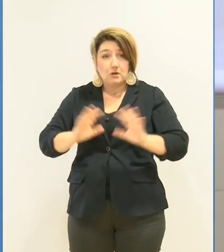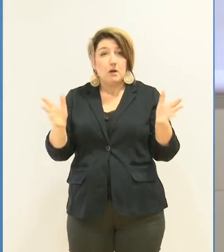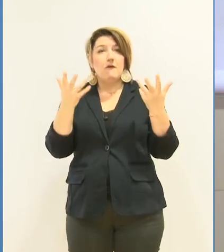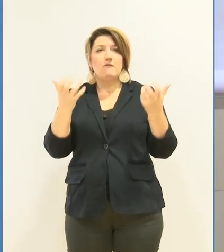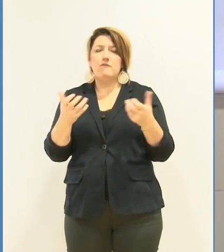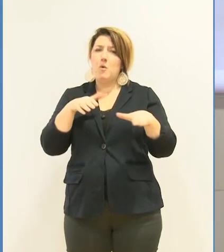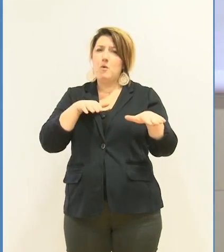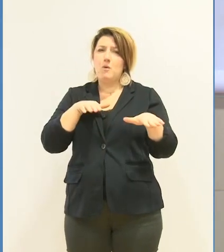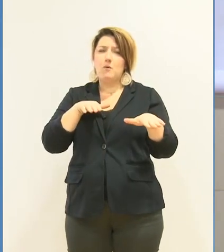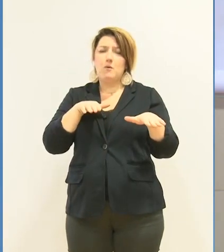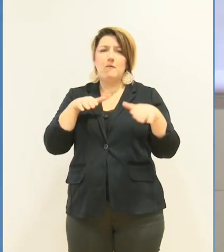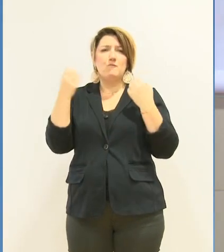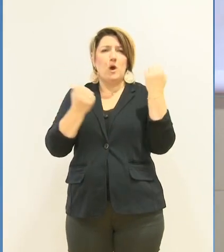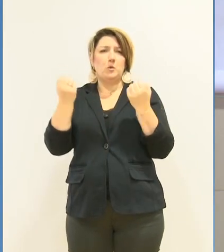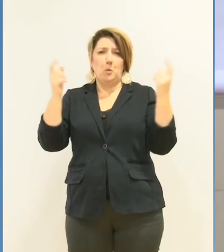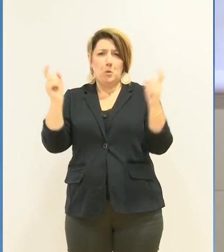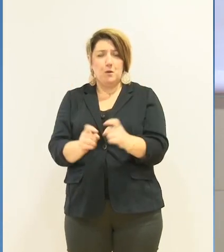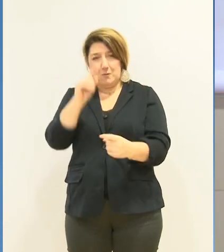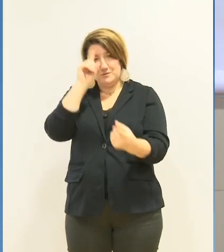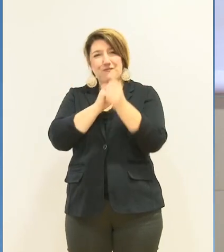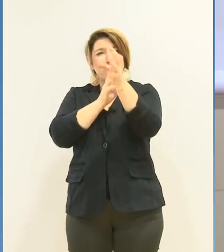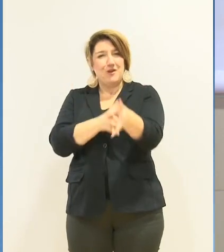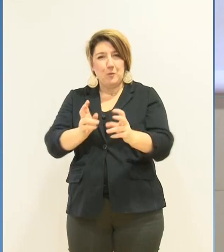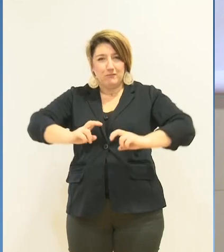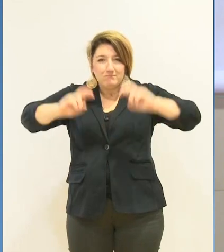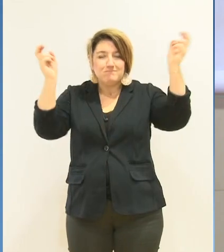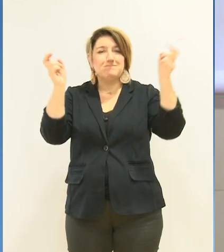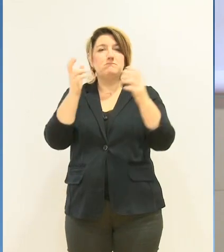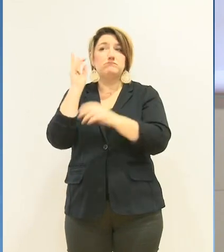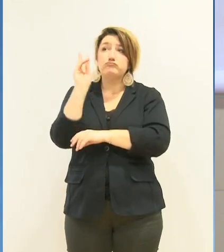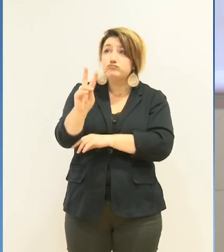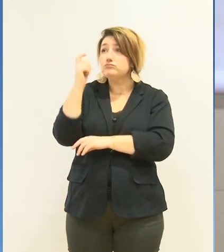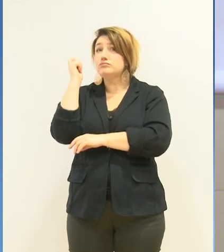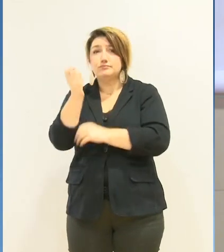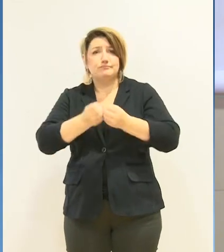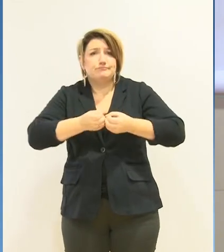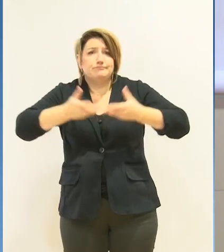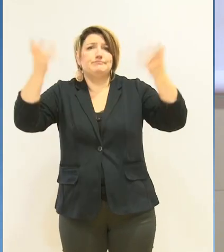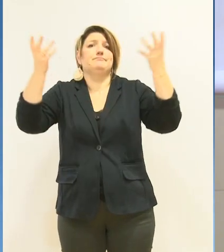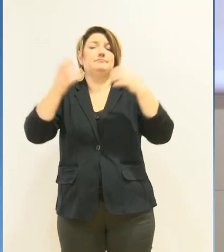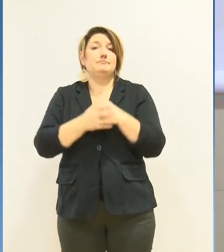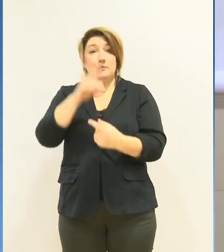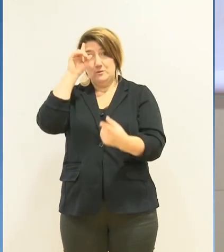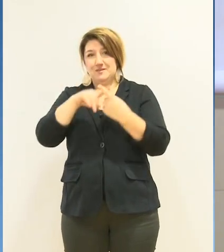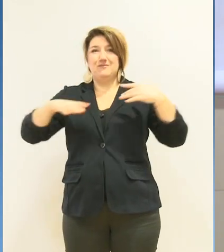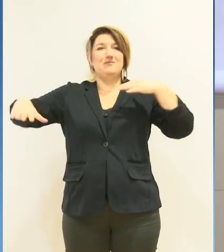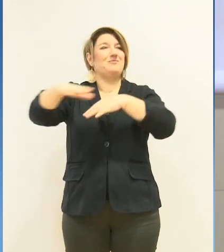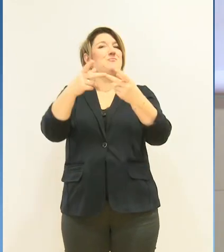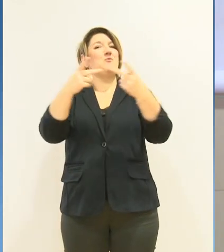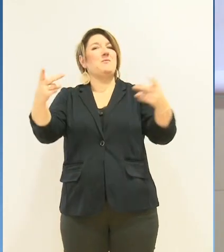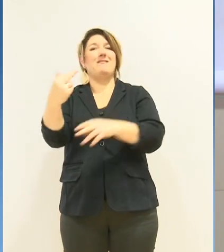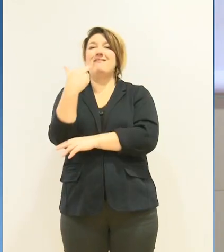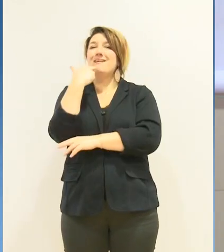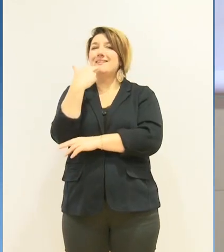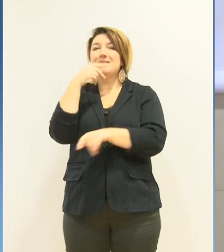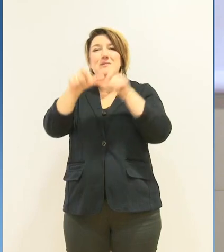voiture pour augmenter celles des vélos celle des transports en commun pour offrir des espaces publics de qualité et sécurisés pour les piétons